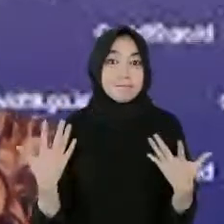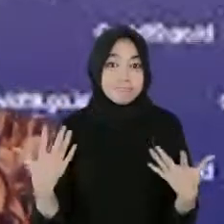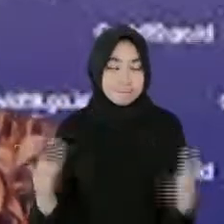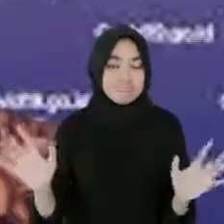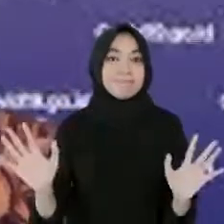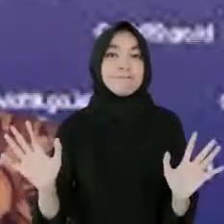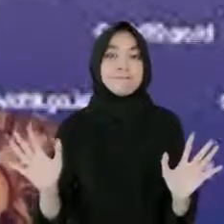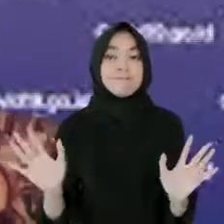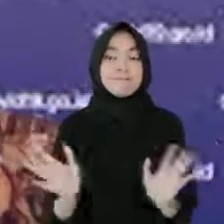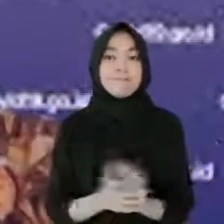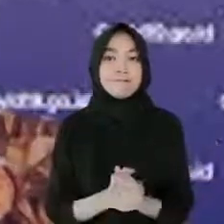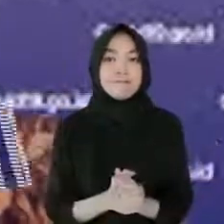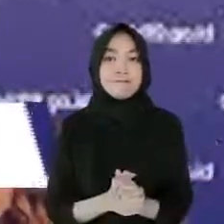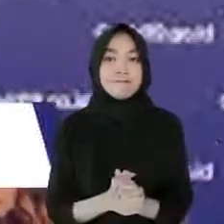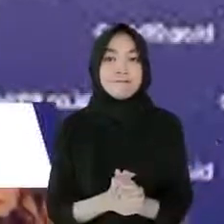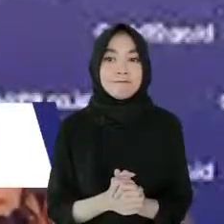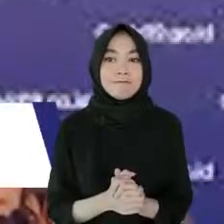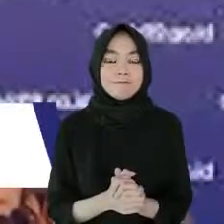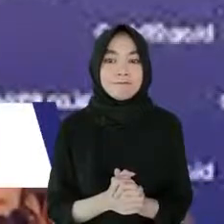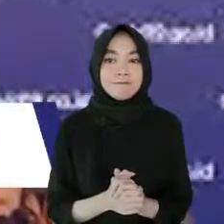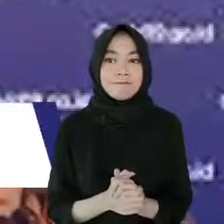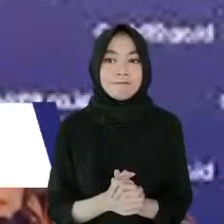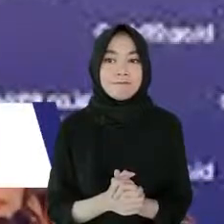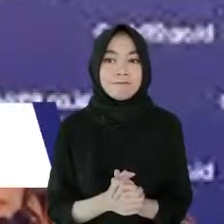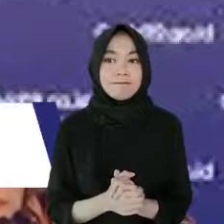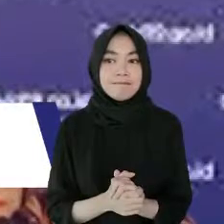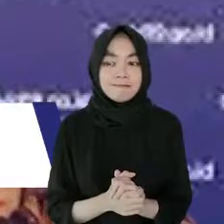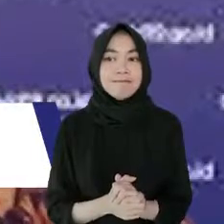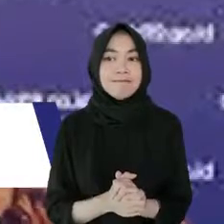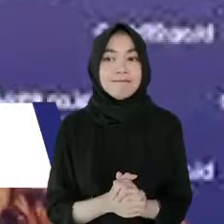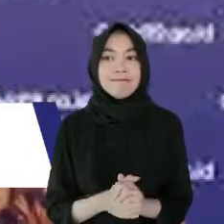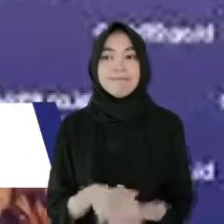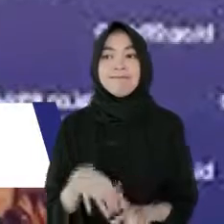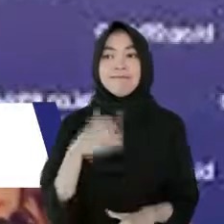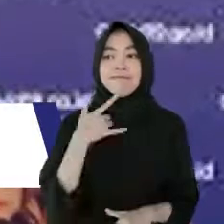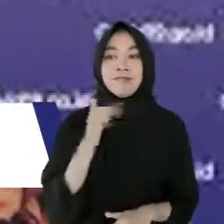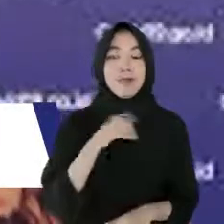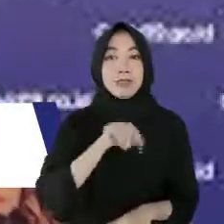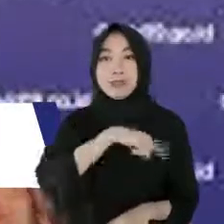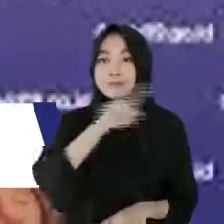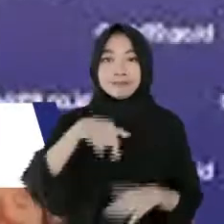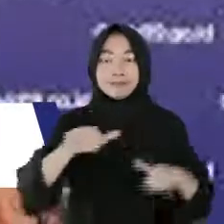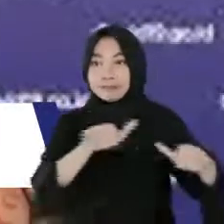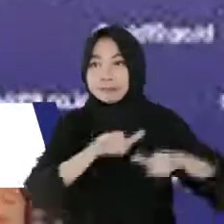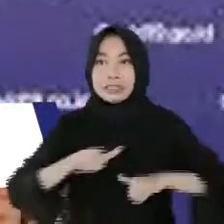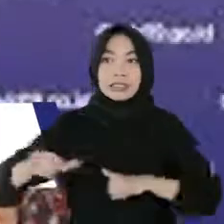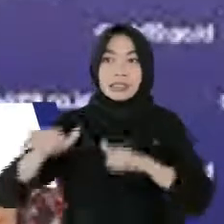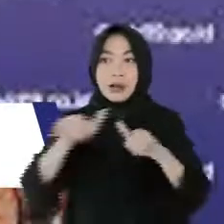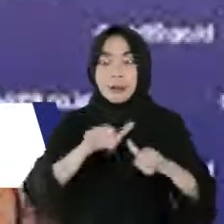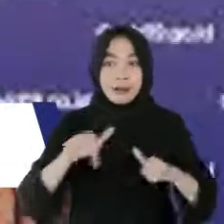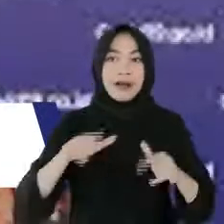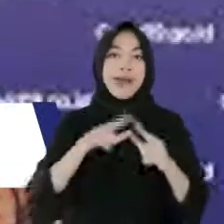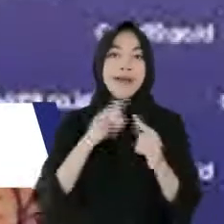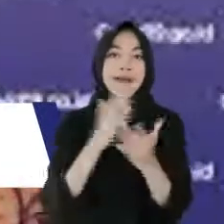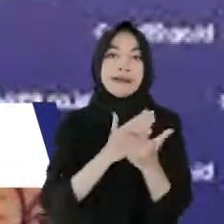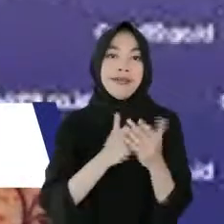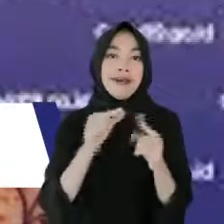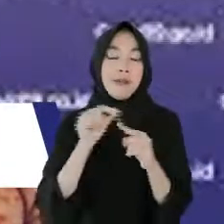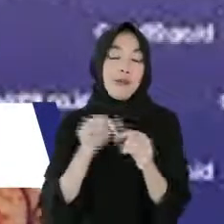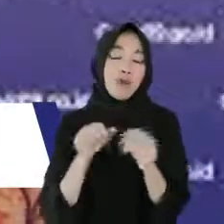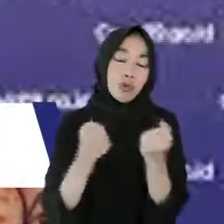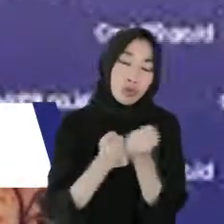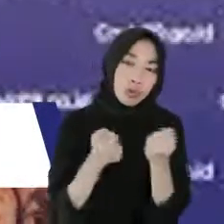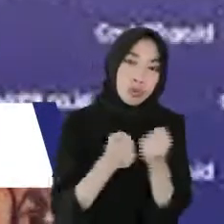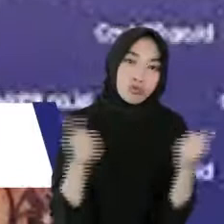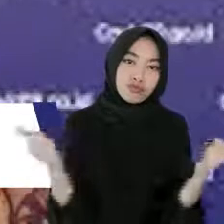siang hari ini dan Mari seperti yang disampaikan oleh para narasumber kita bersama-sama mensukseskan orderan